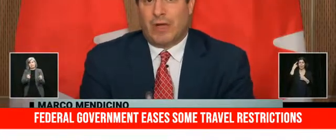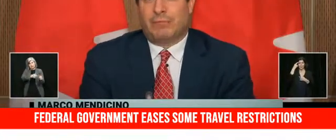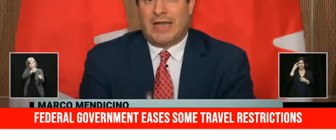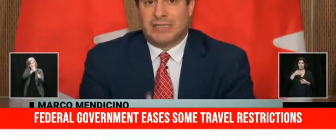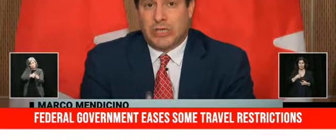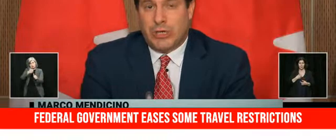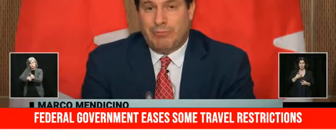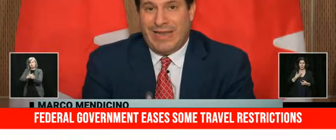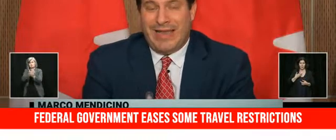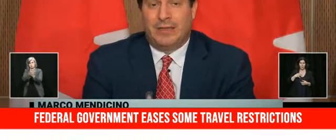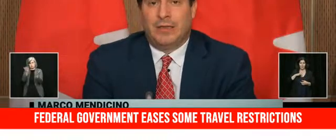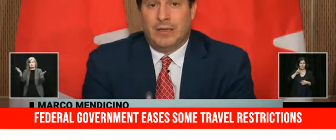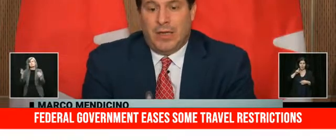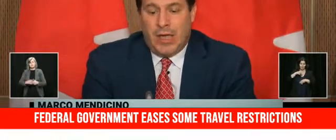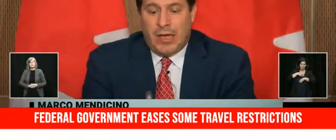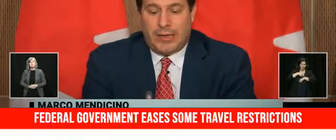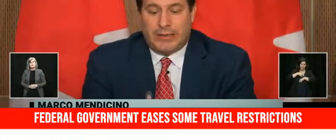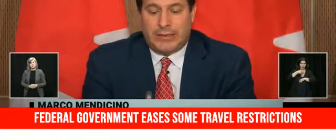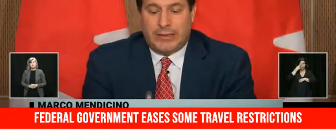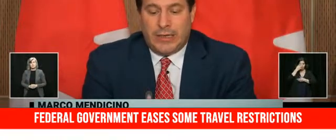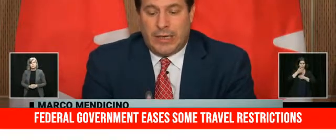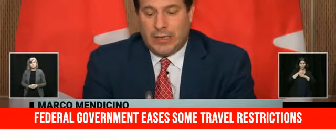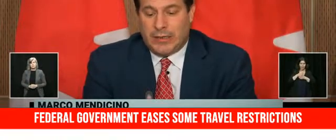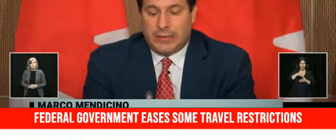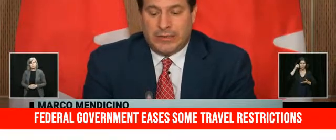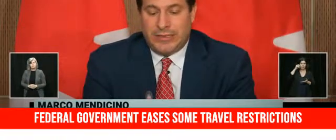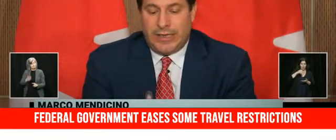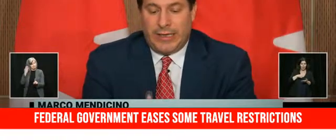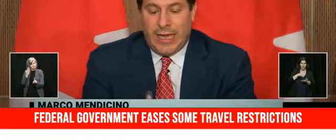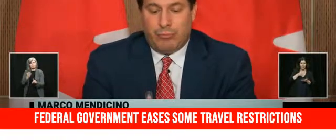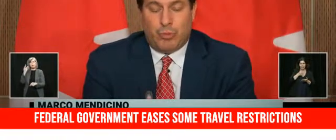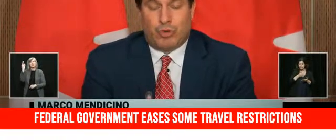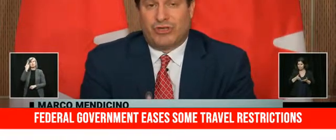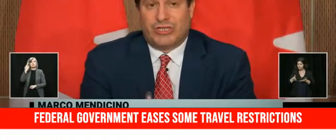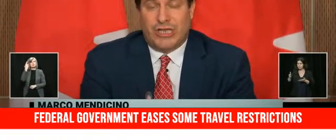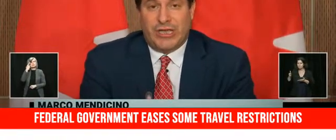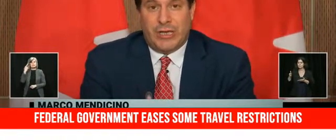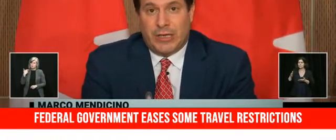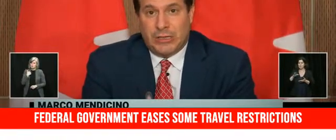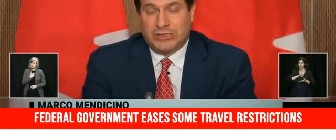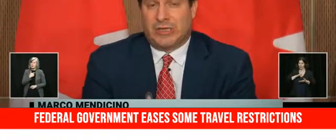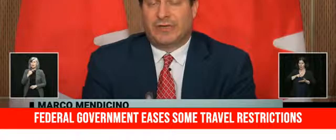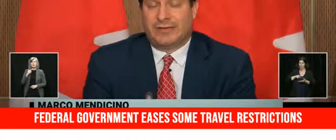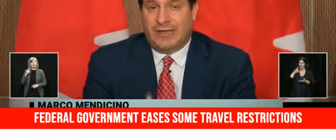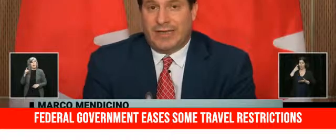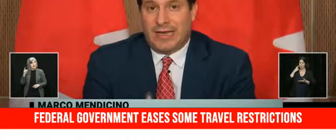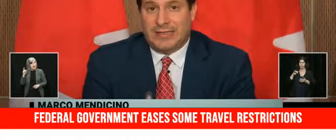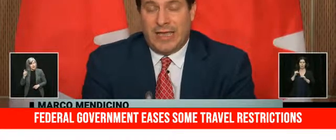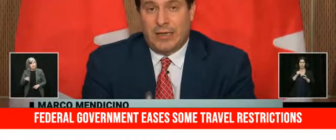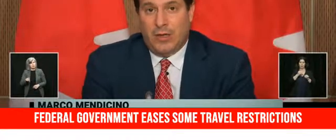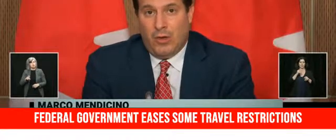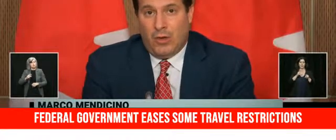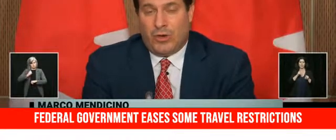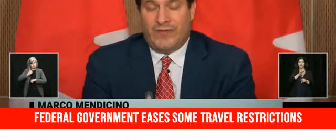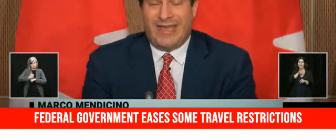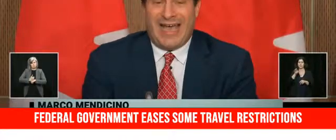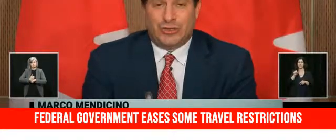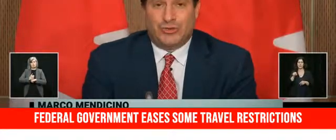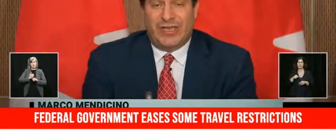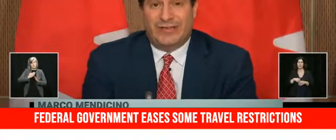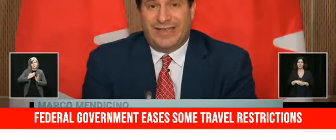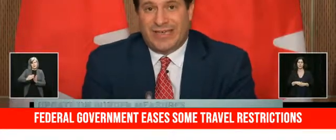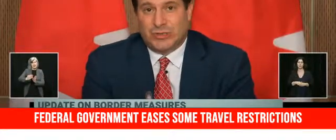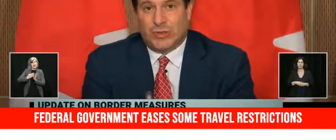pour mettre en place un plan qui est là pour protéger la santé des Canadiens. On